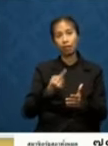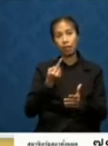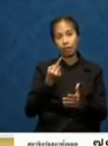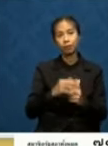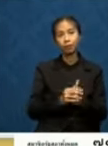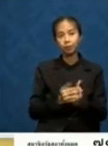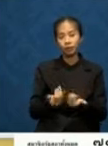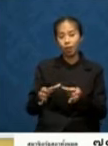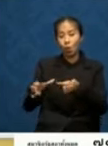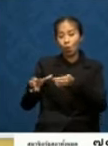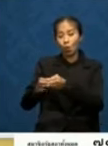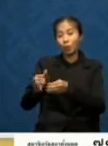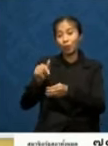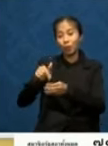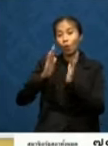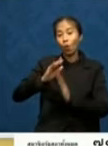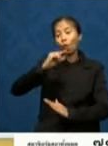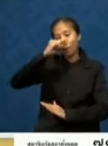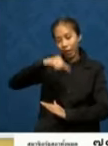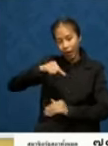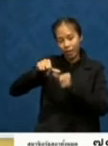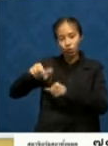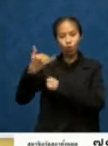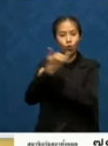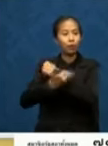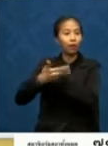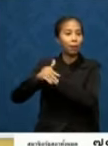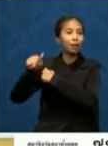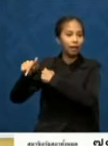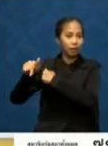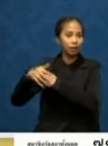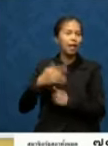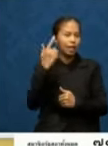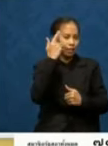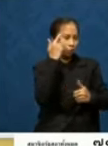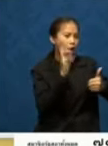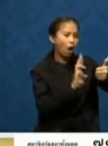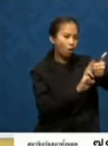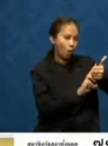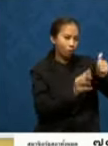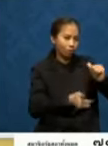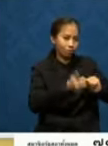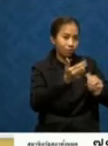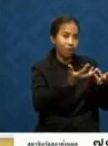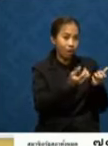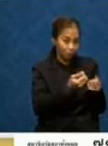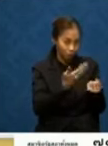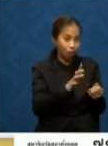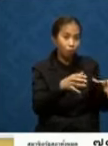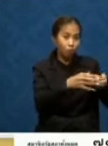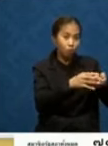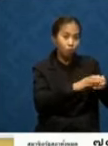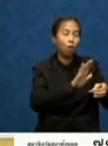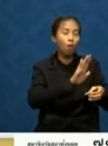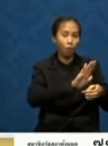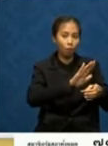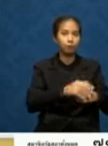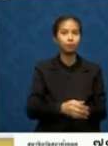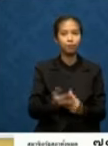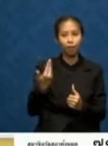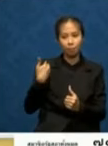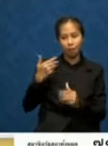ทศไทยผมเข้าใจว่าท่านรองปันปรีคงได้รับบรีฟิ่งจากทางทีมของท่านรวมทั้งเจ้าหน้